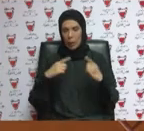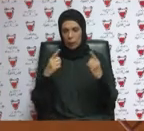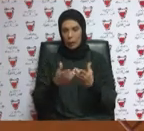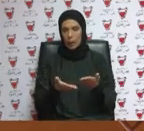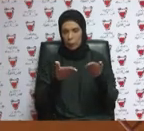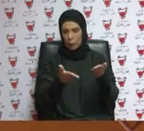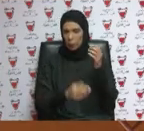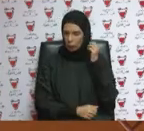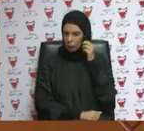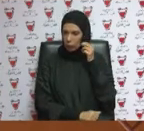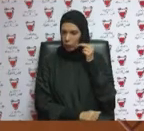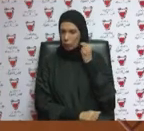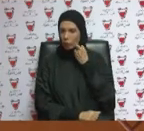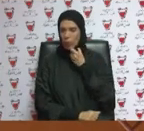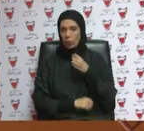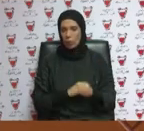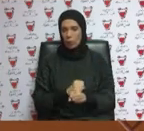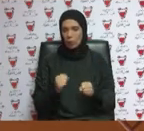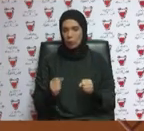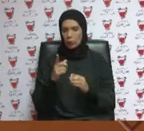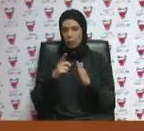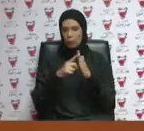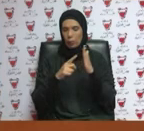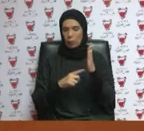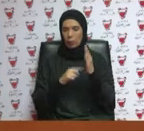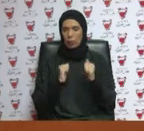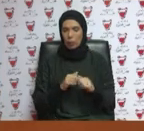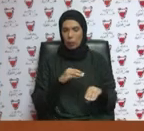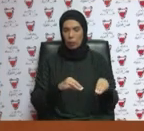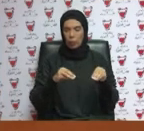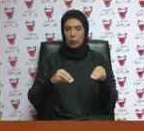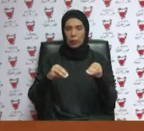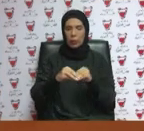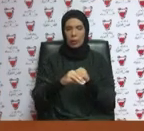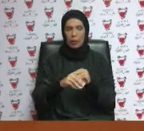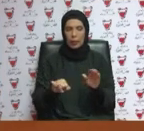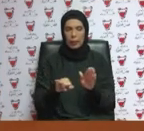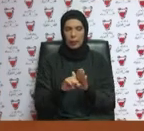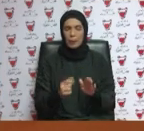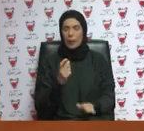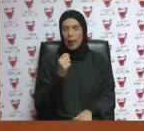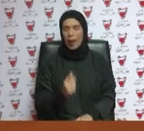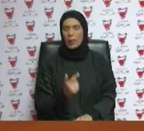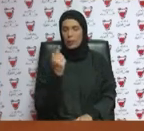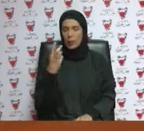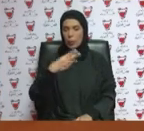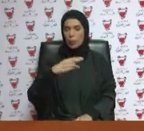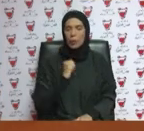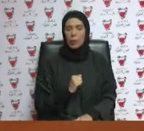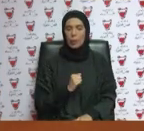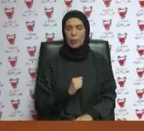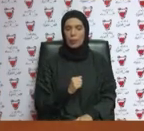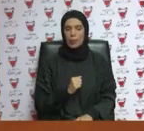الخدمات. مشروع قانون بتعديل المادة 137 من المرسوم بقانون